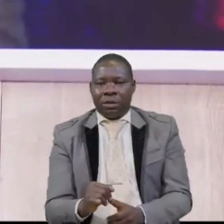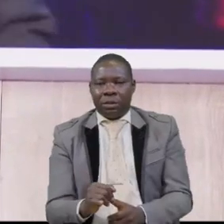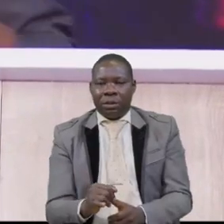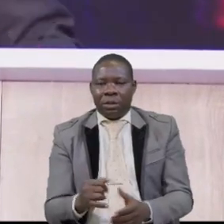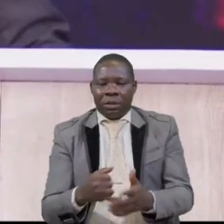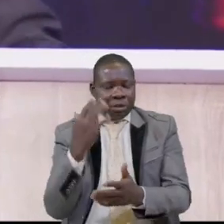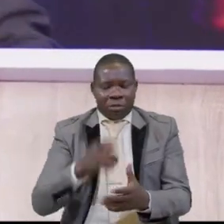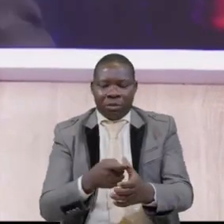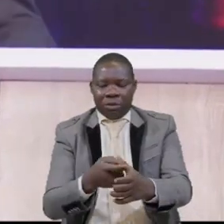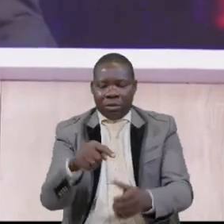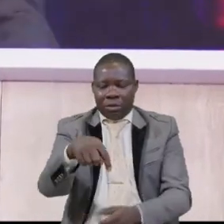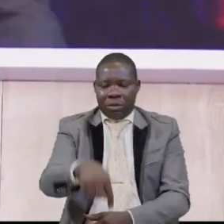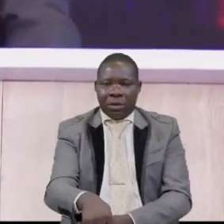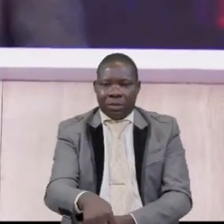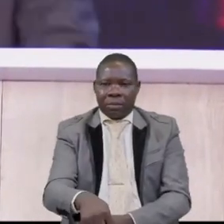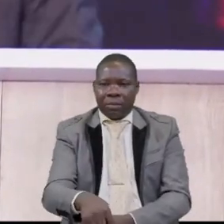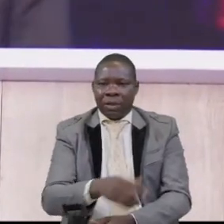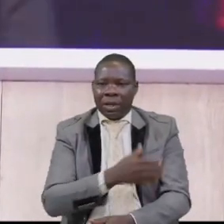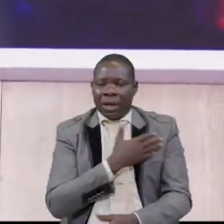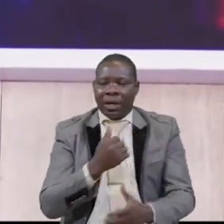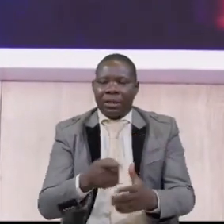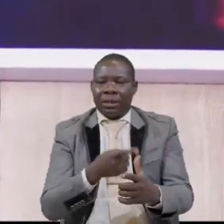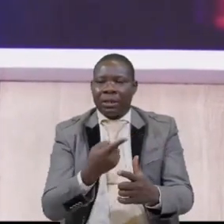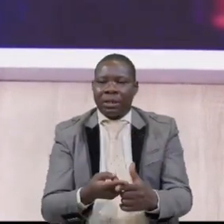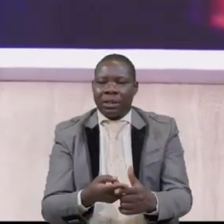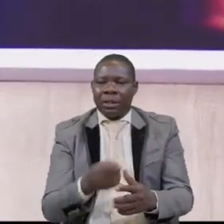La batterie se décharge.